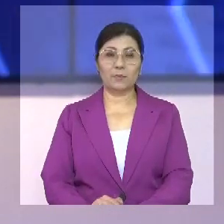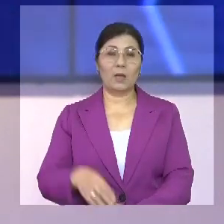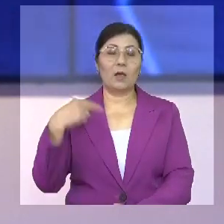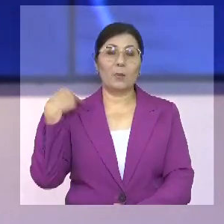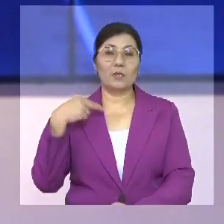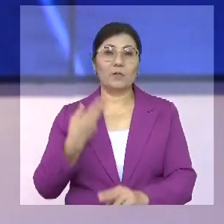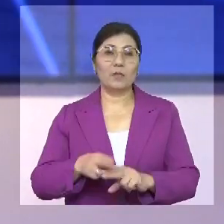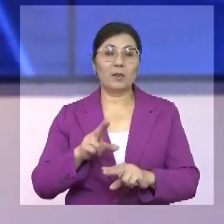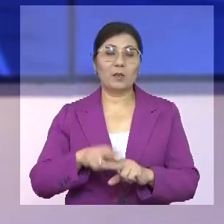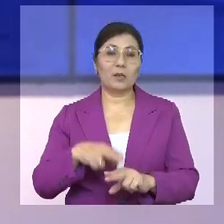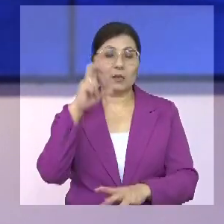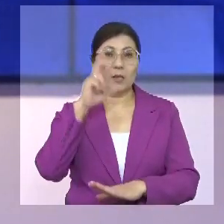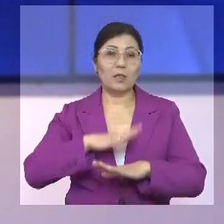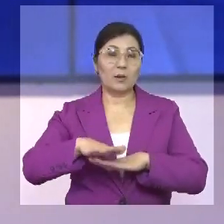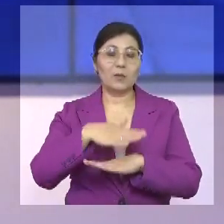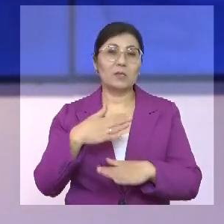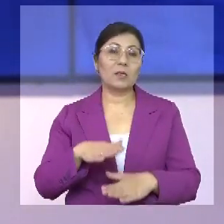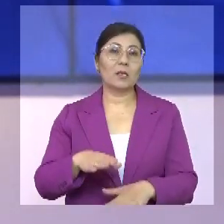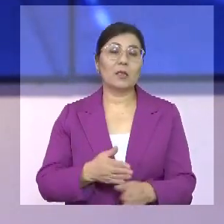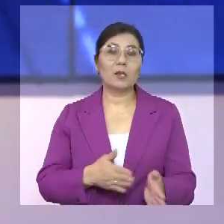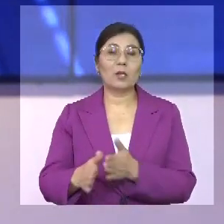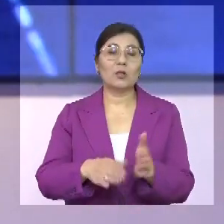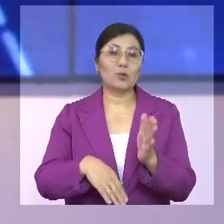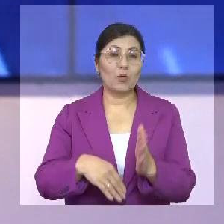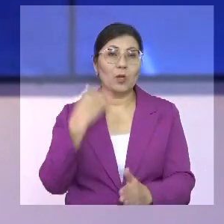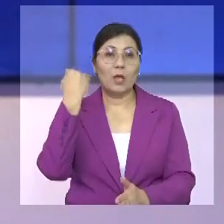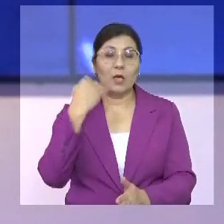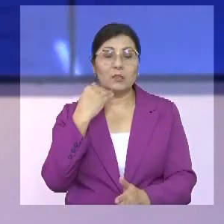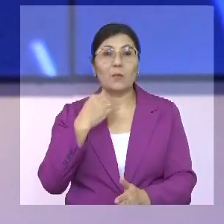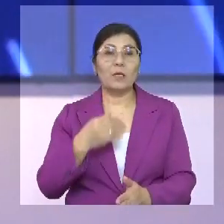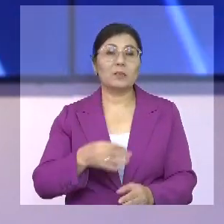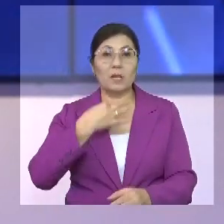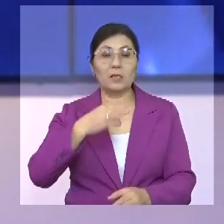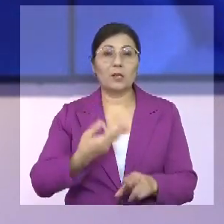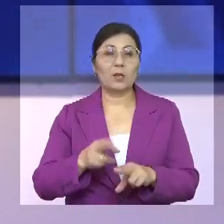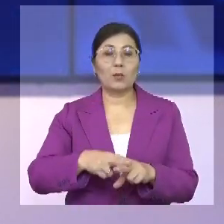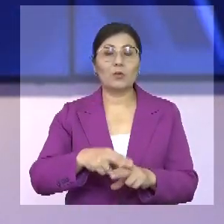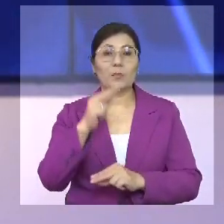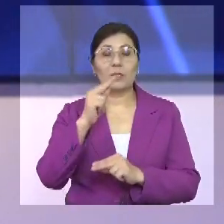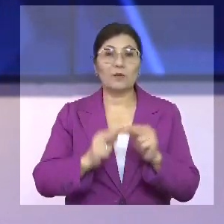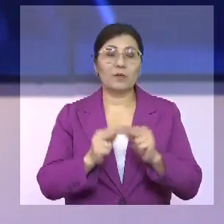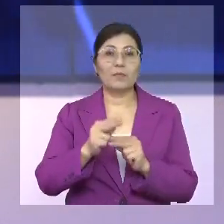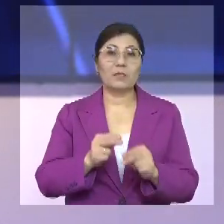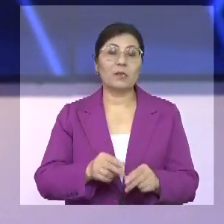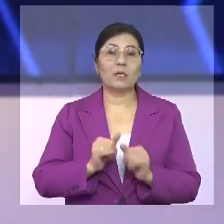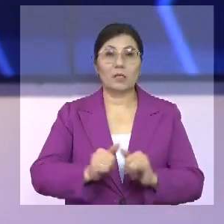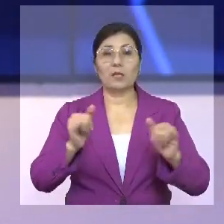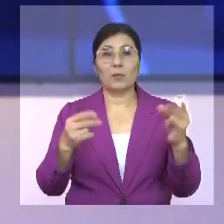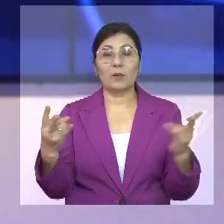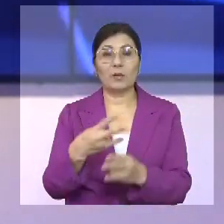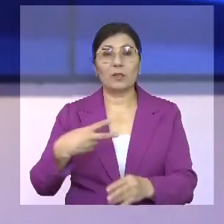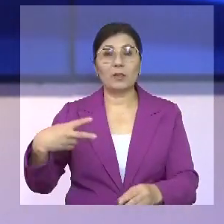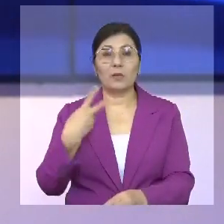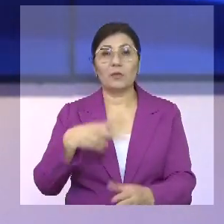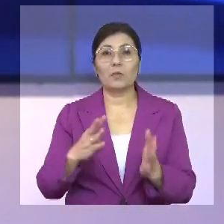Президент биылғы жолдауында еліміздегі жол сапасының сын көтермейтін жеткізді. Сондықтан тез арада осы салада құрылысты ширата түсу керек. 2029 жылға